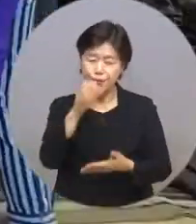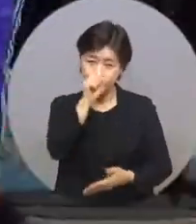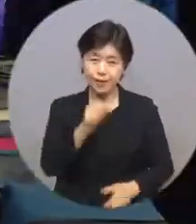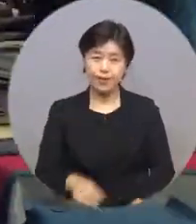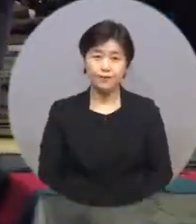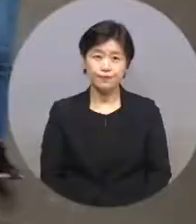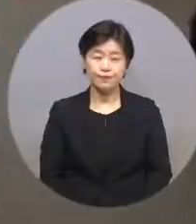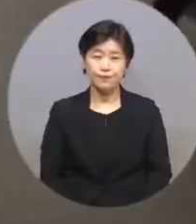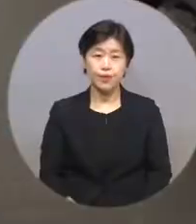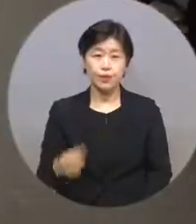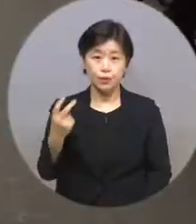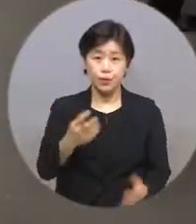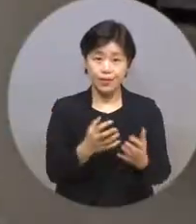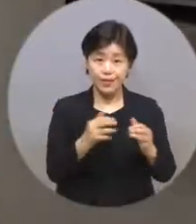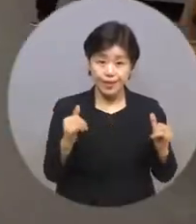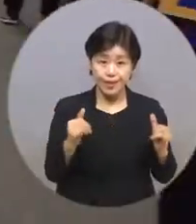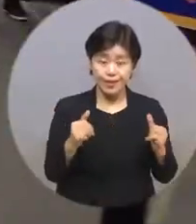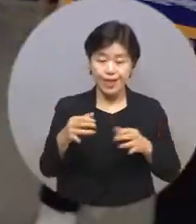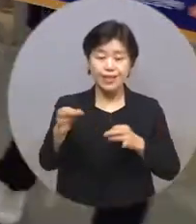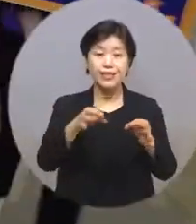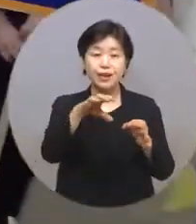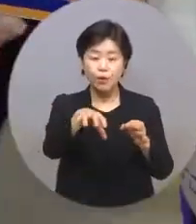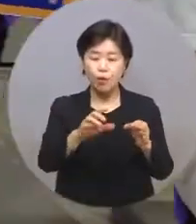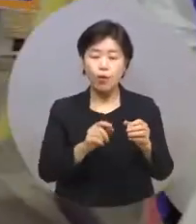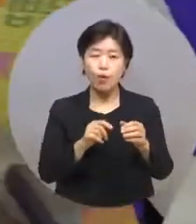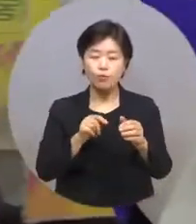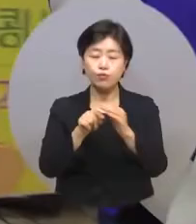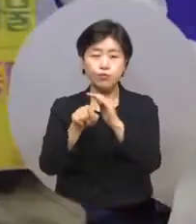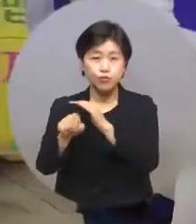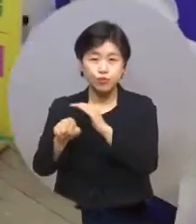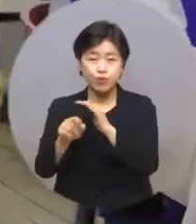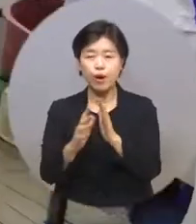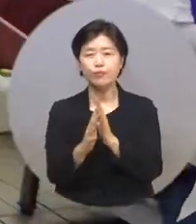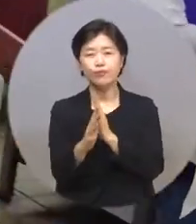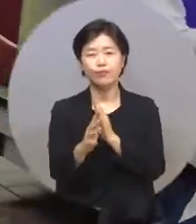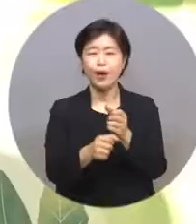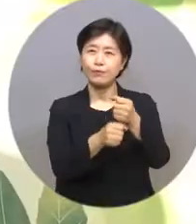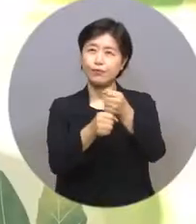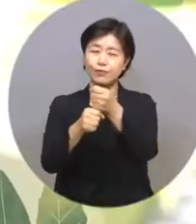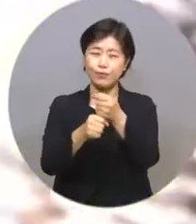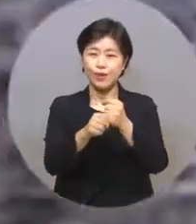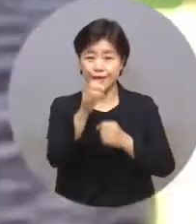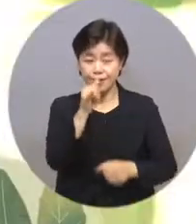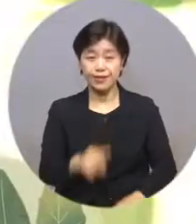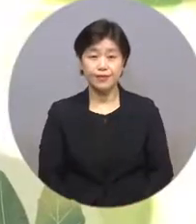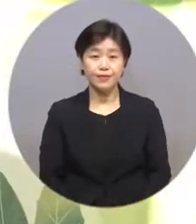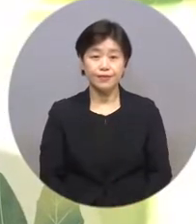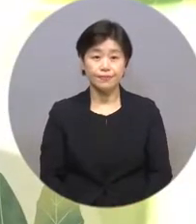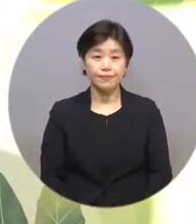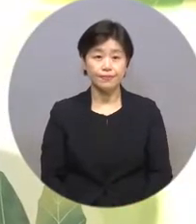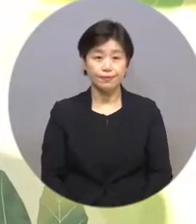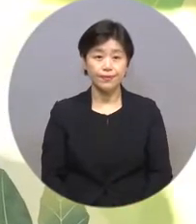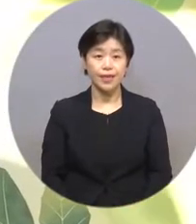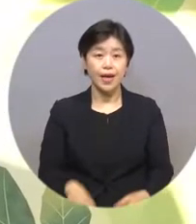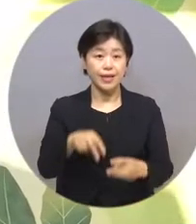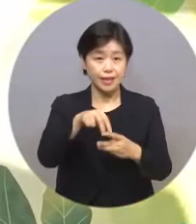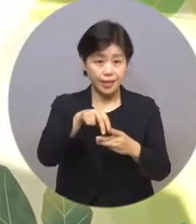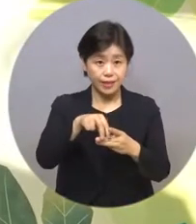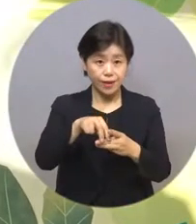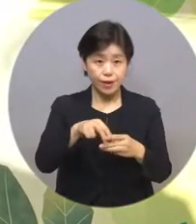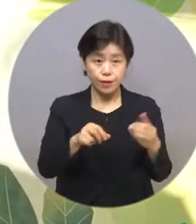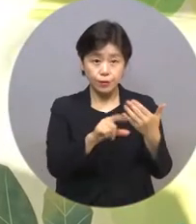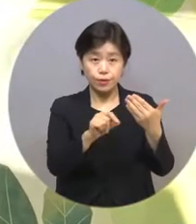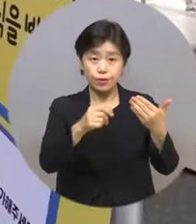다른 직원들은 시장 안으로 들어가서 치매 예방주관을 알리기 위해서 가도행진을 진행합니다 횡성군 침해안심센터는 9월